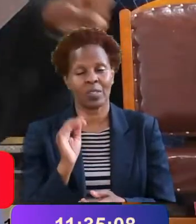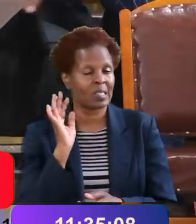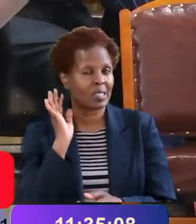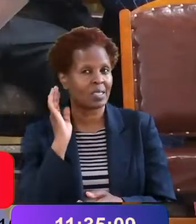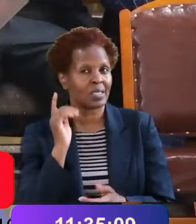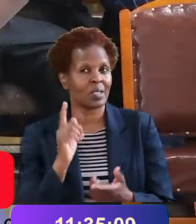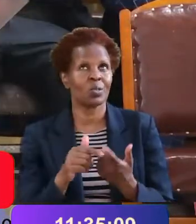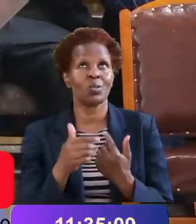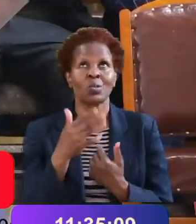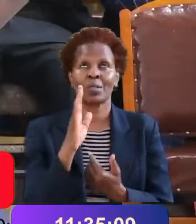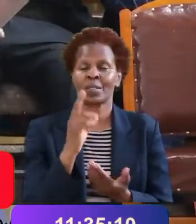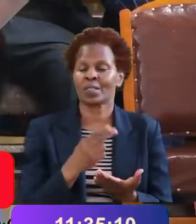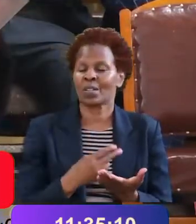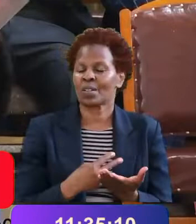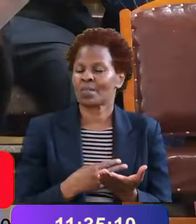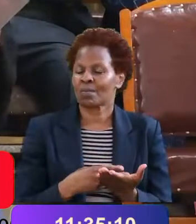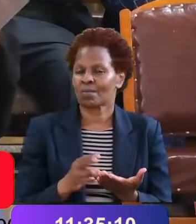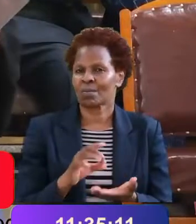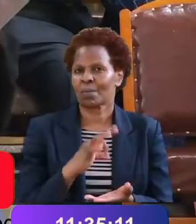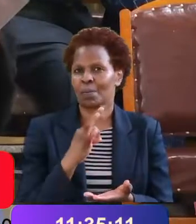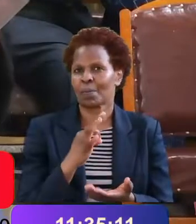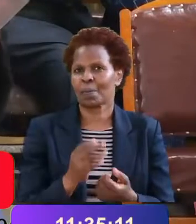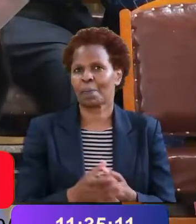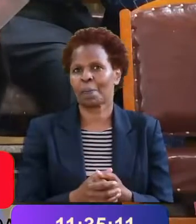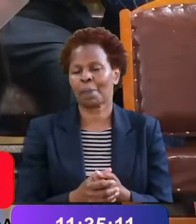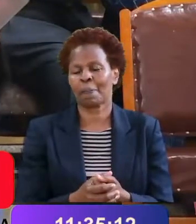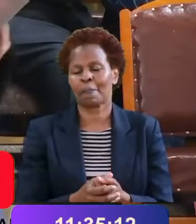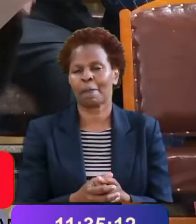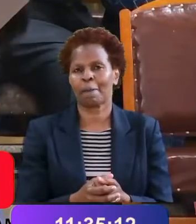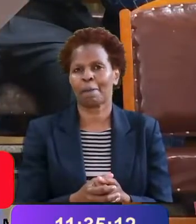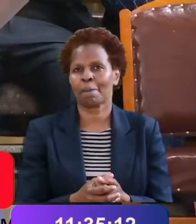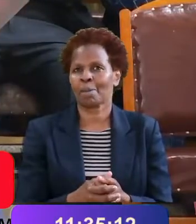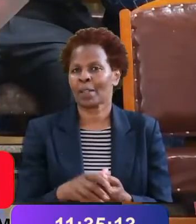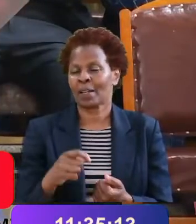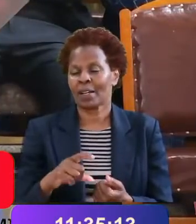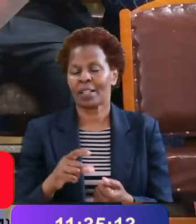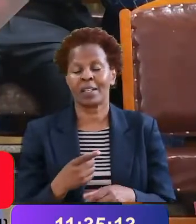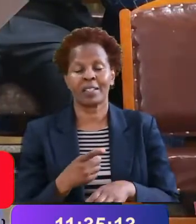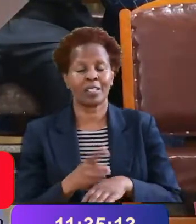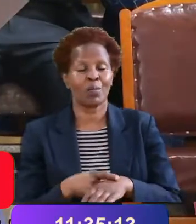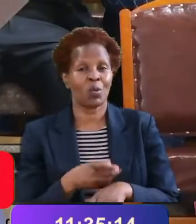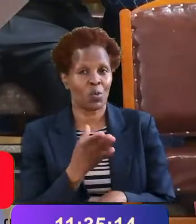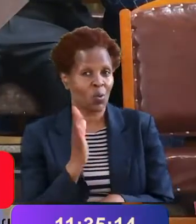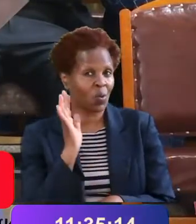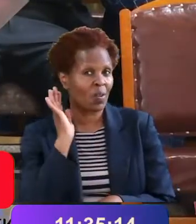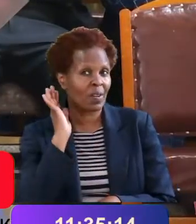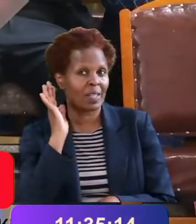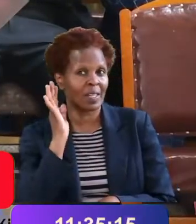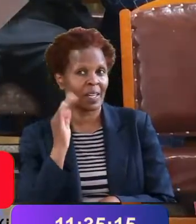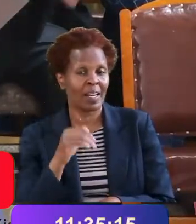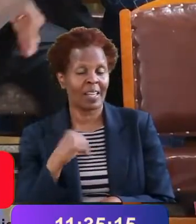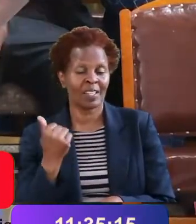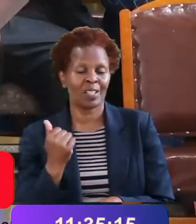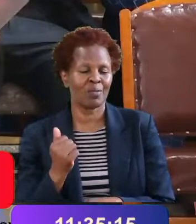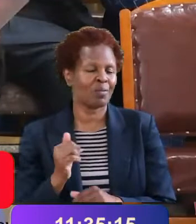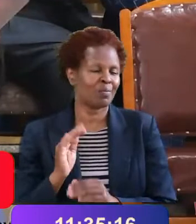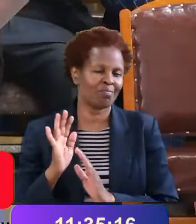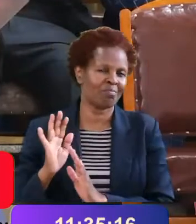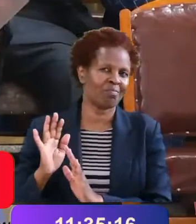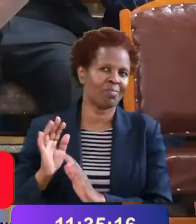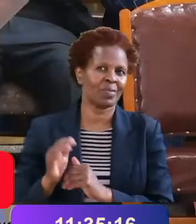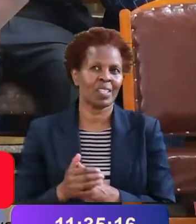haungefanya yale uliyoyatenda. Saa zingine tunaisikia, saa zingine tunapuuza